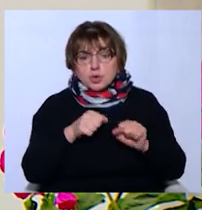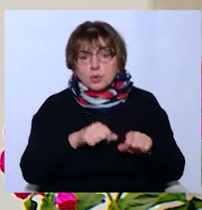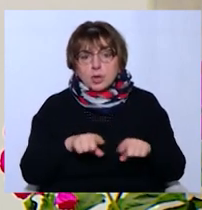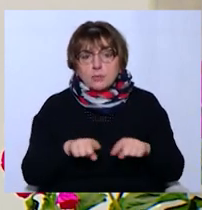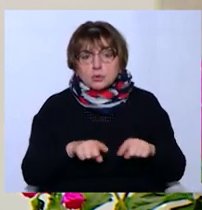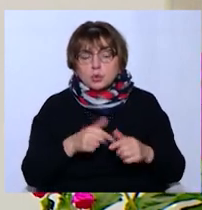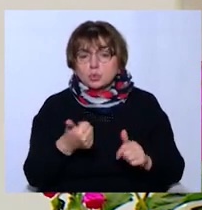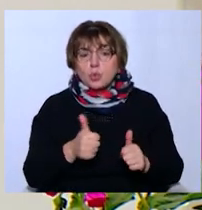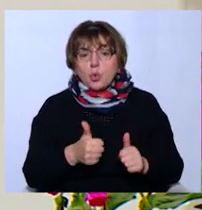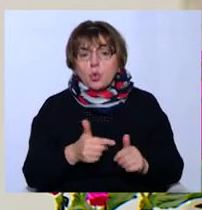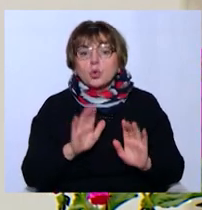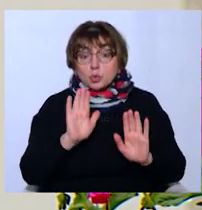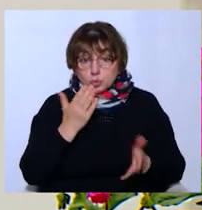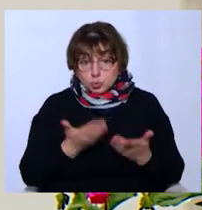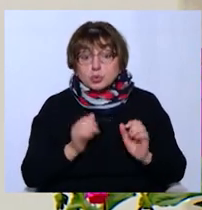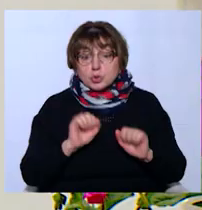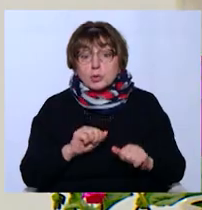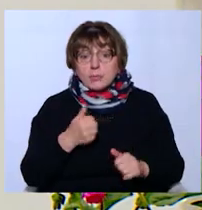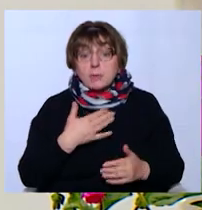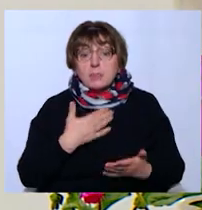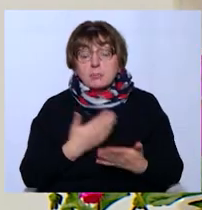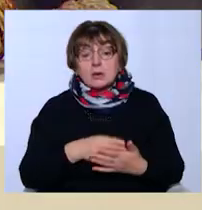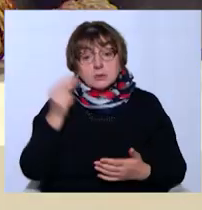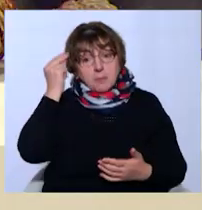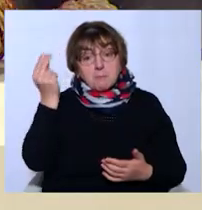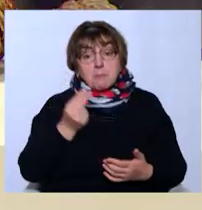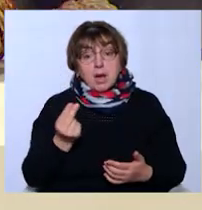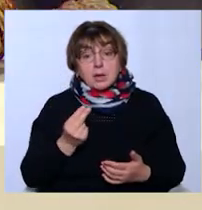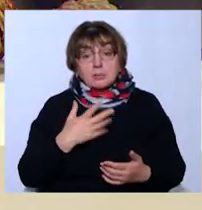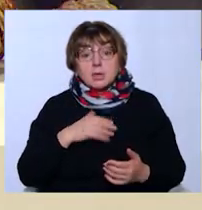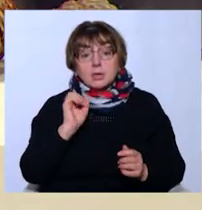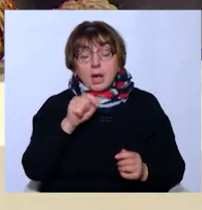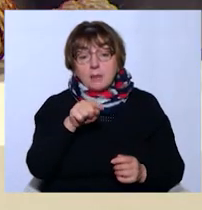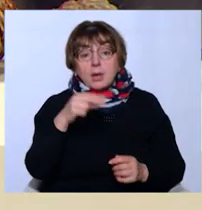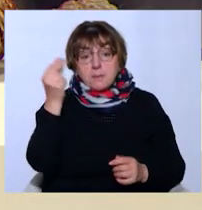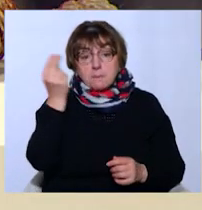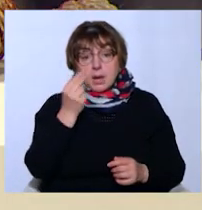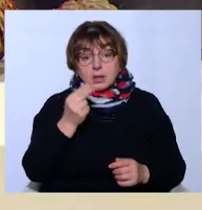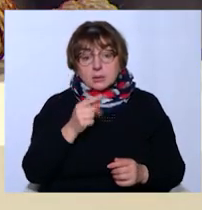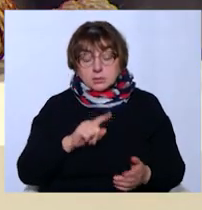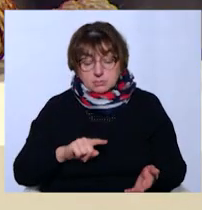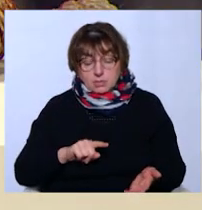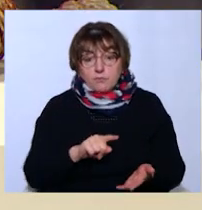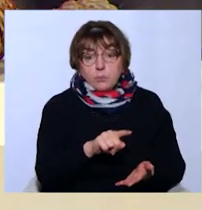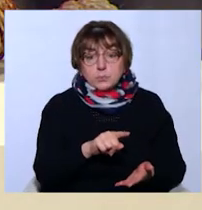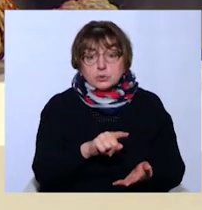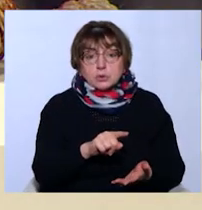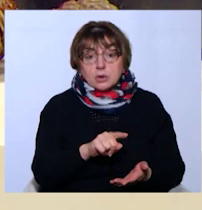შეუძლია როგორ. აი მაგალითად, მე მაქვს ფანქარი. შემიძლია ამ ფანქარს ვუბიცკო,